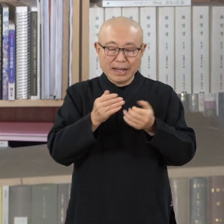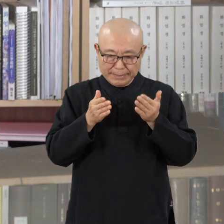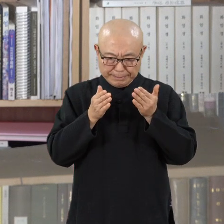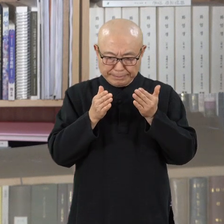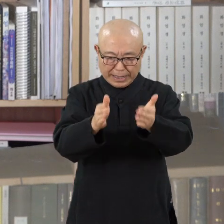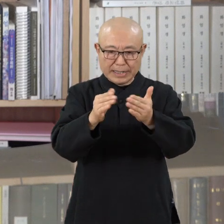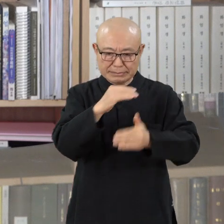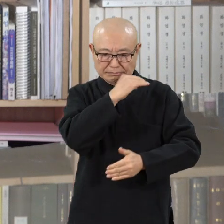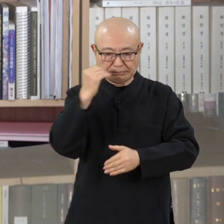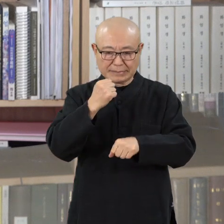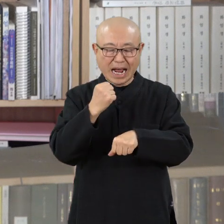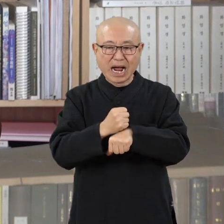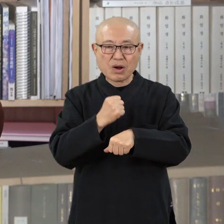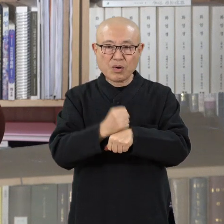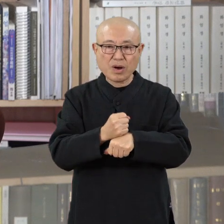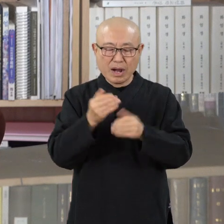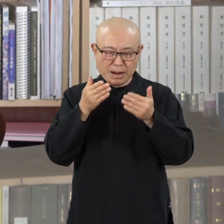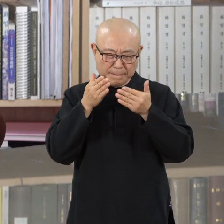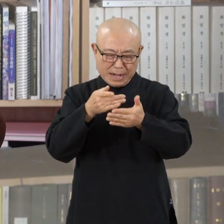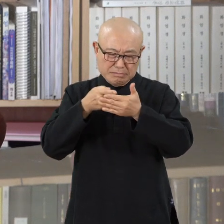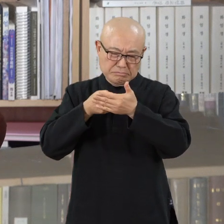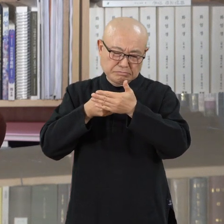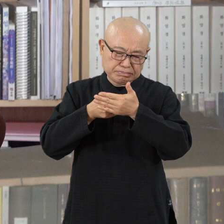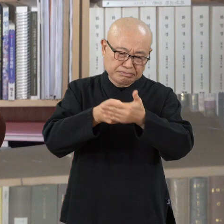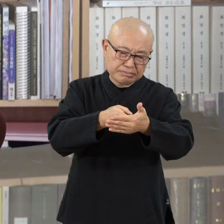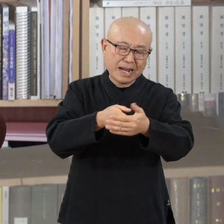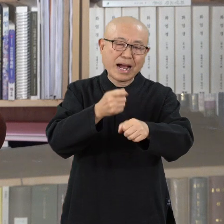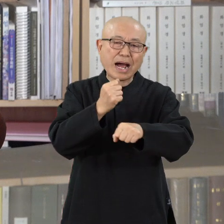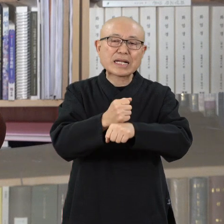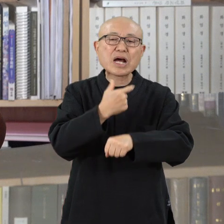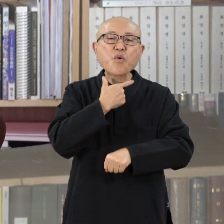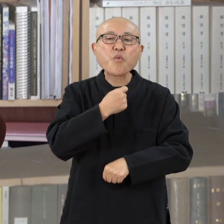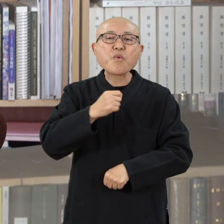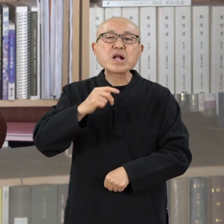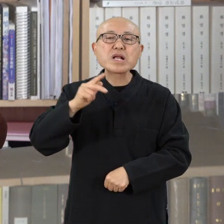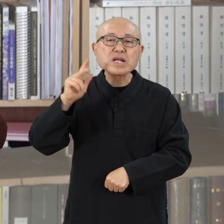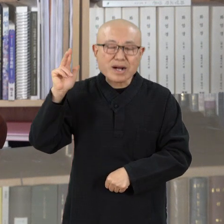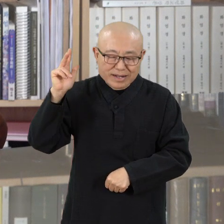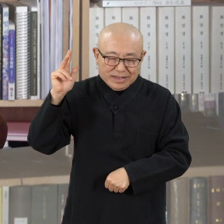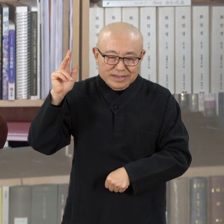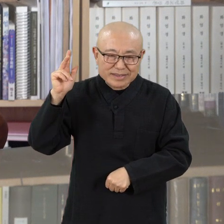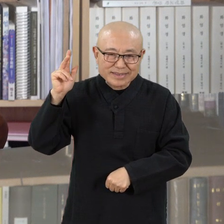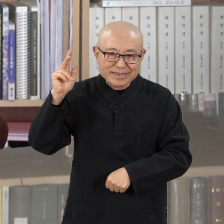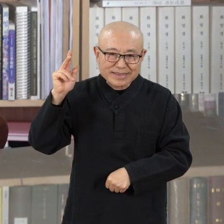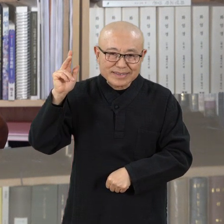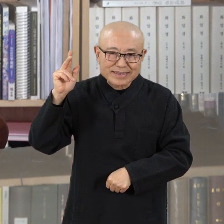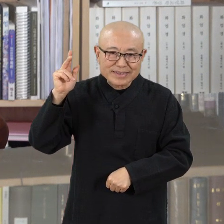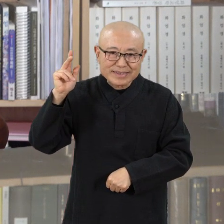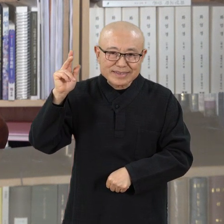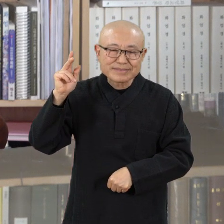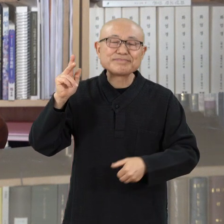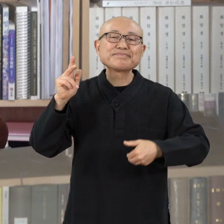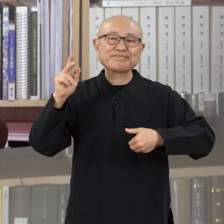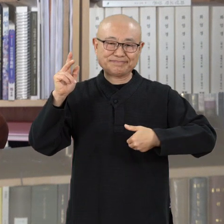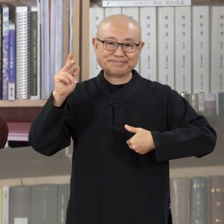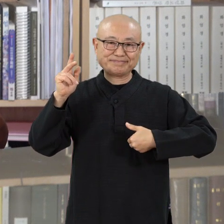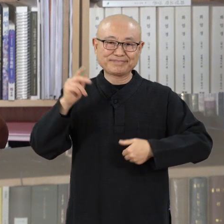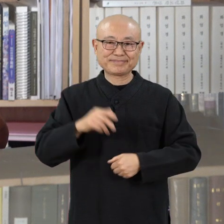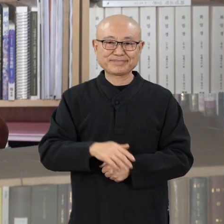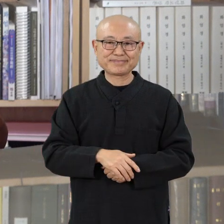잡고 그 방향을 지속시켜가는 것은 원력의 힘으로 그 길을 따라가 보자.